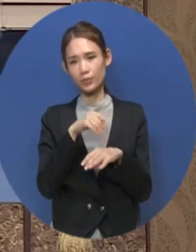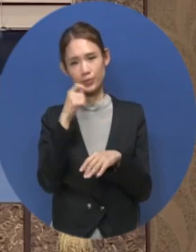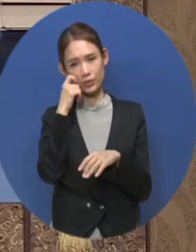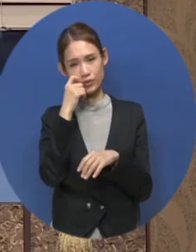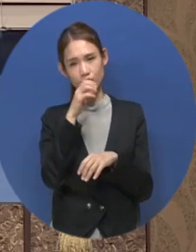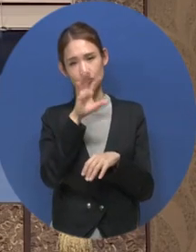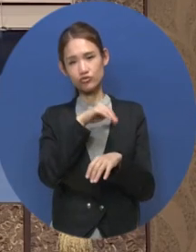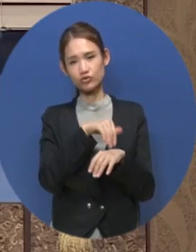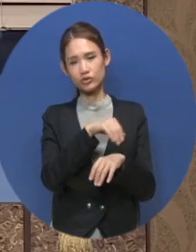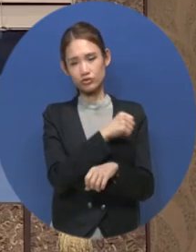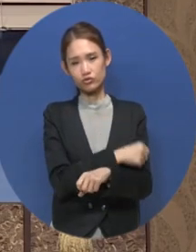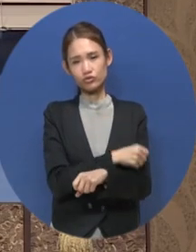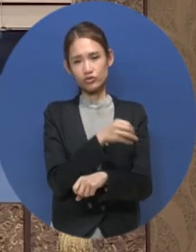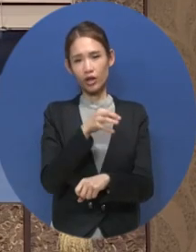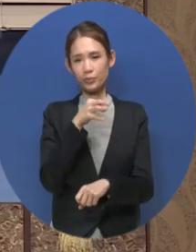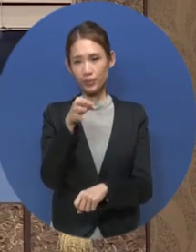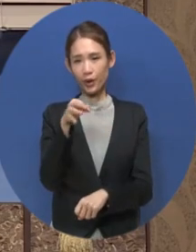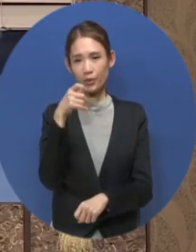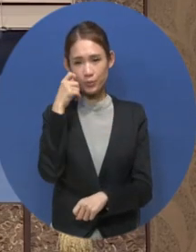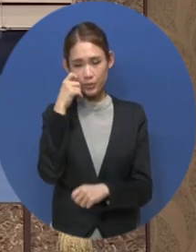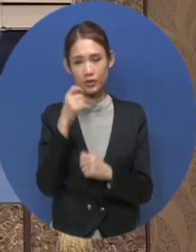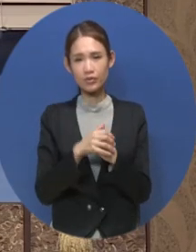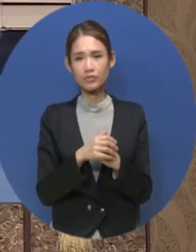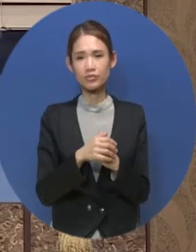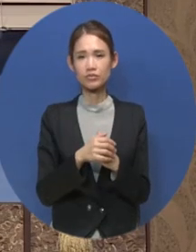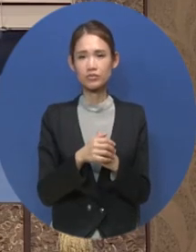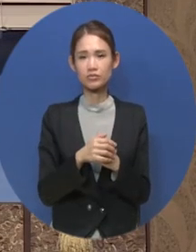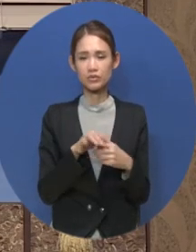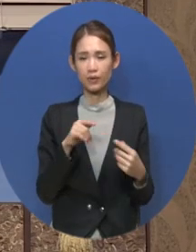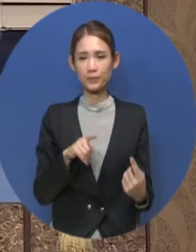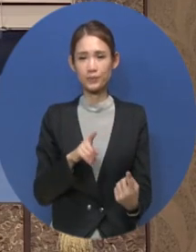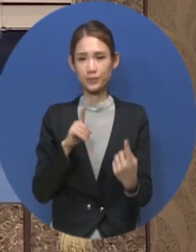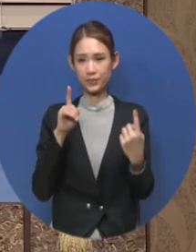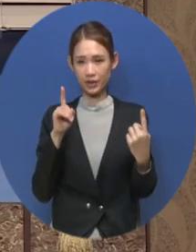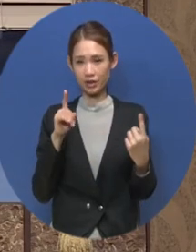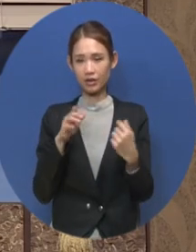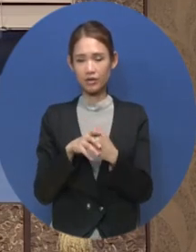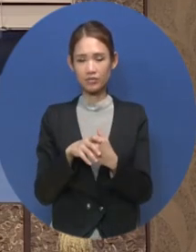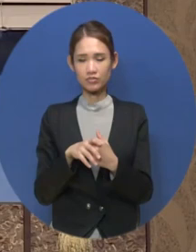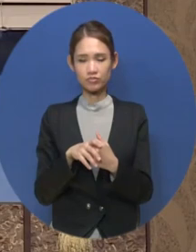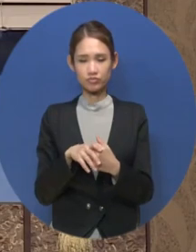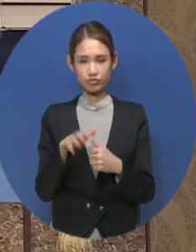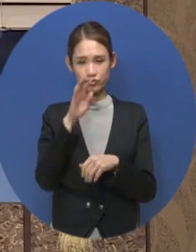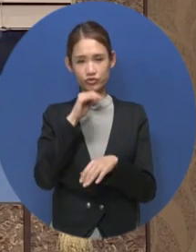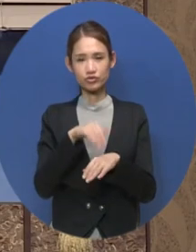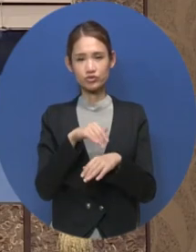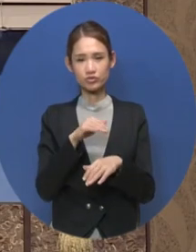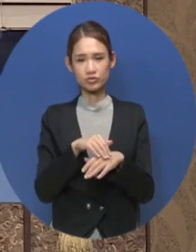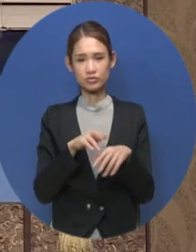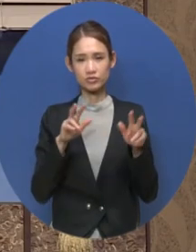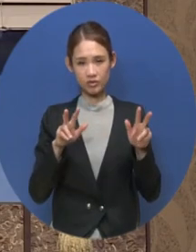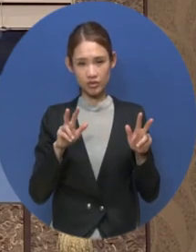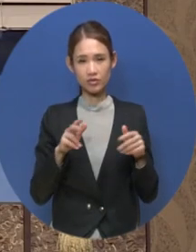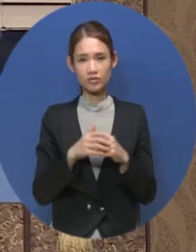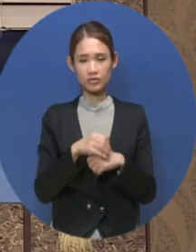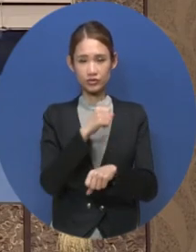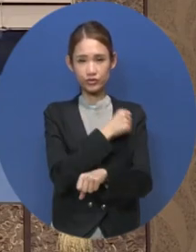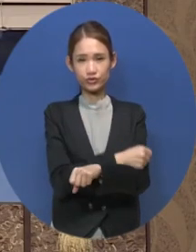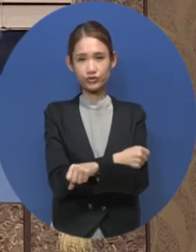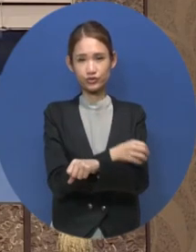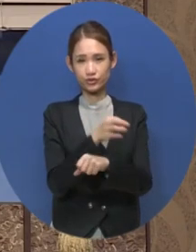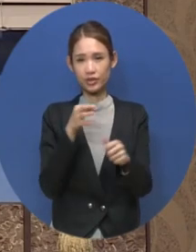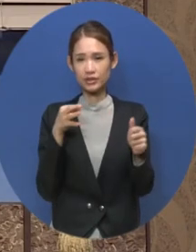이런 것들이 못 나갔었어요. 그래서 네. 그렇게 이제 비대면으로 그나마 훈련을 할 수 있어서 이제 지금 현재는 이제 수당들을